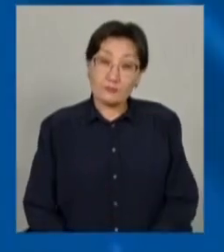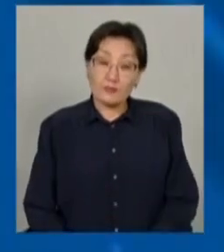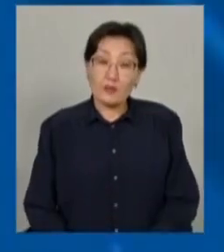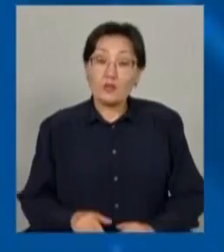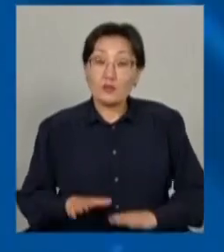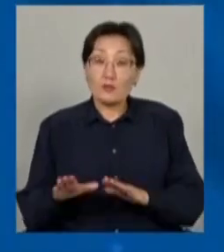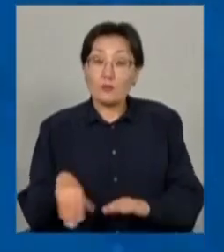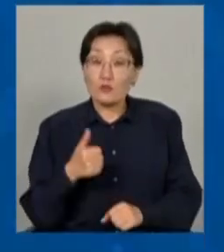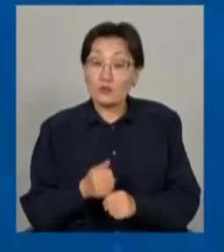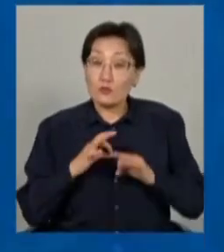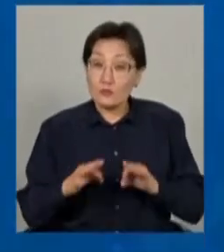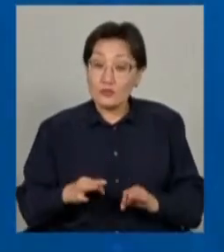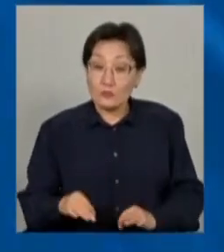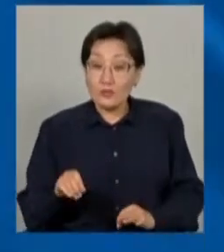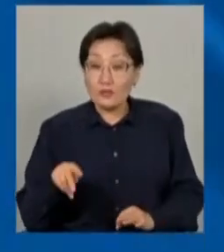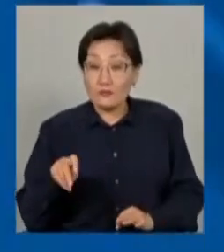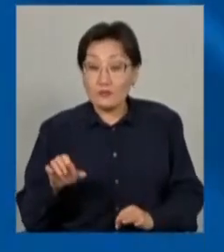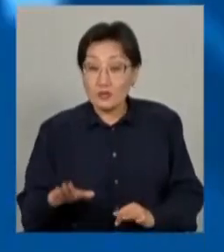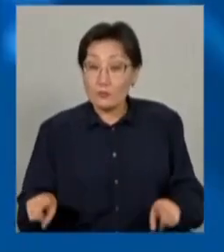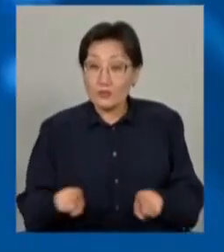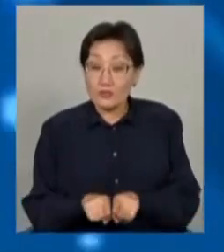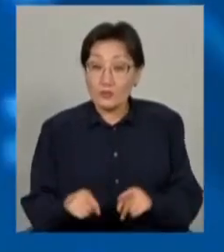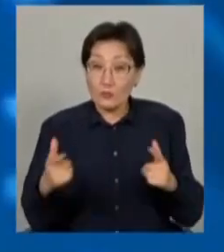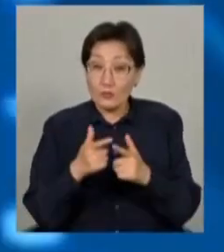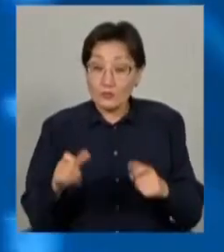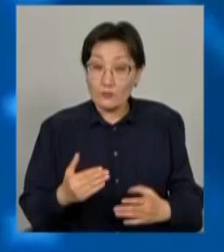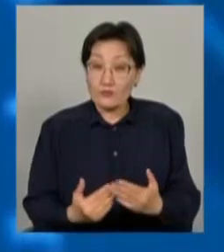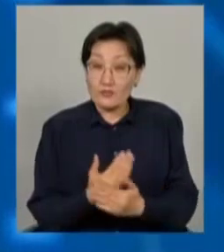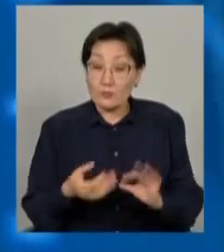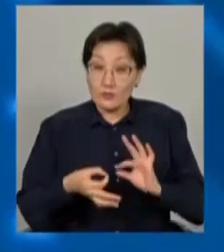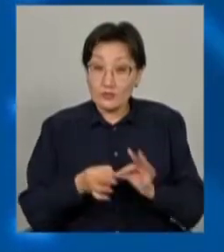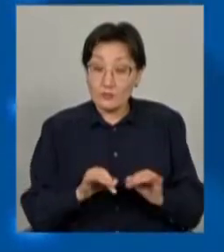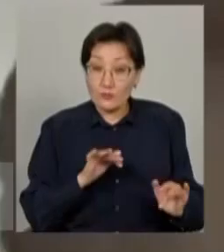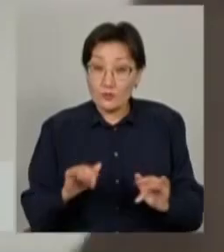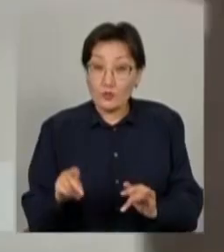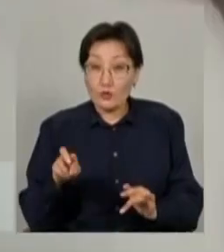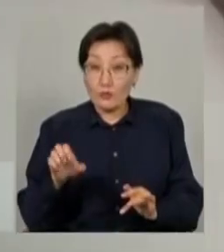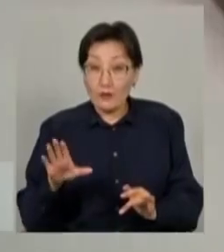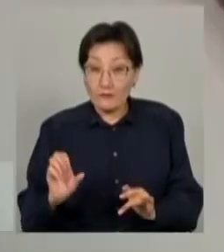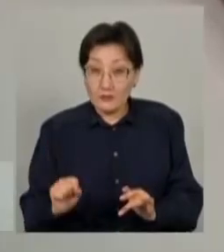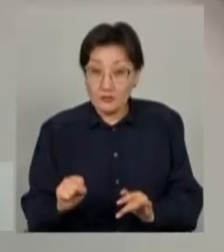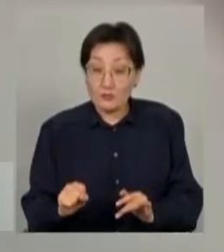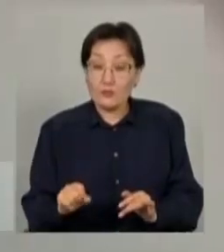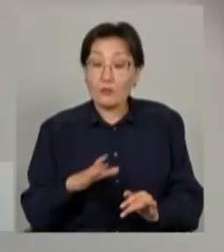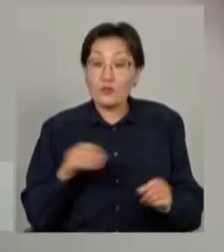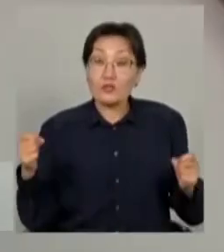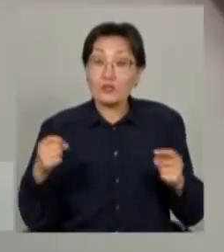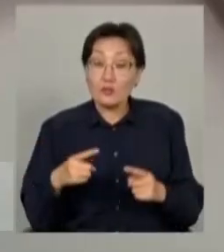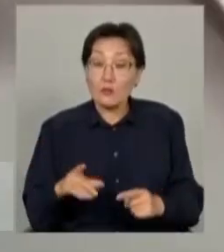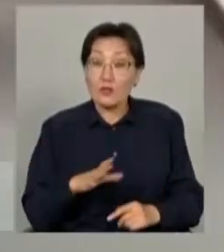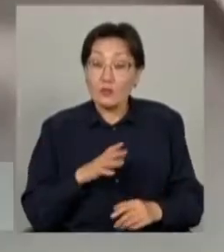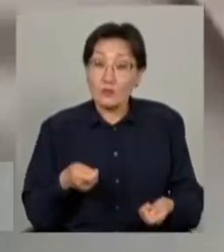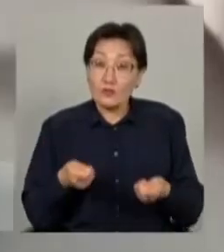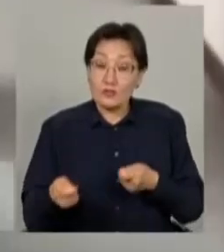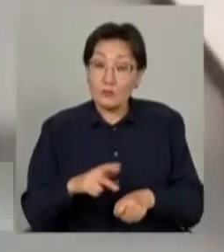заместитель генерального прокурора Жандос умиралиев также сообщил новые подробности в деле серии как кудибаева стало известно что